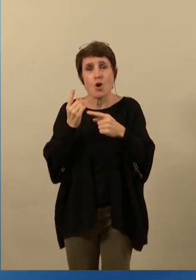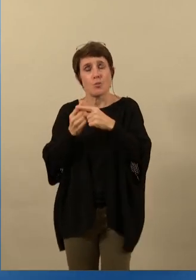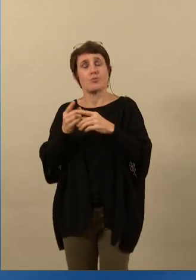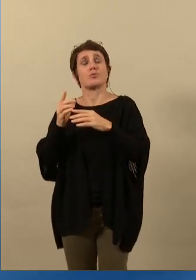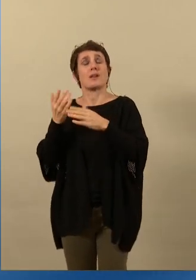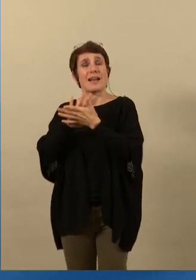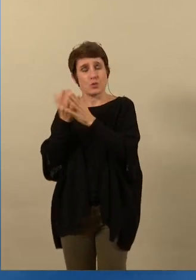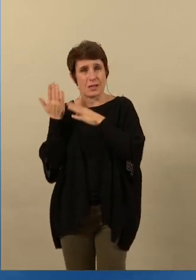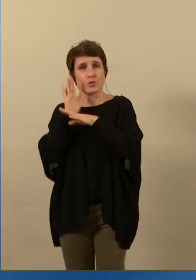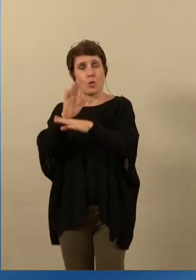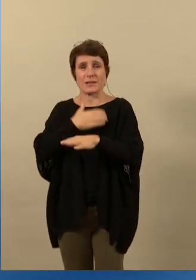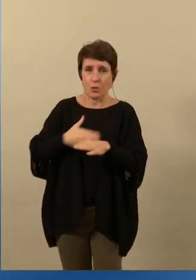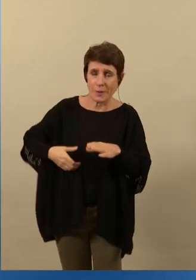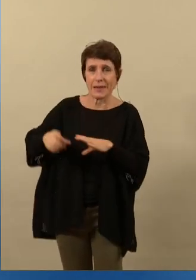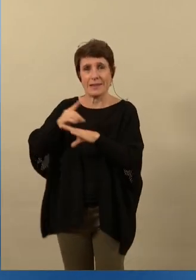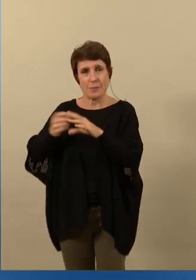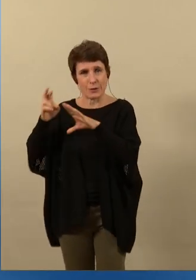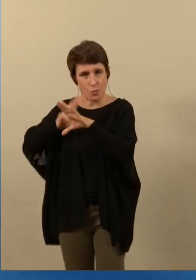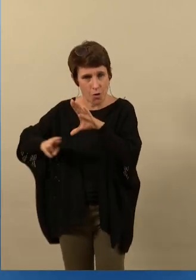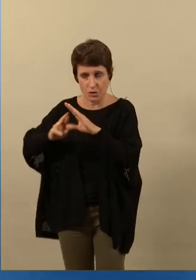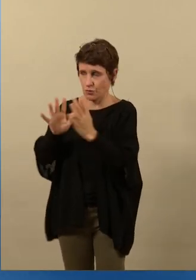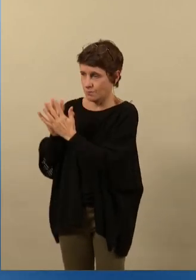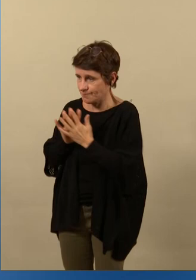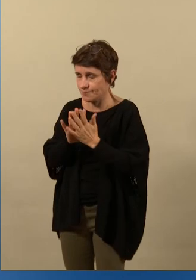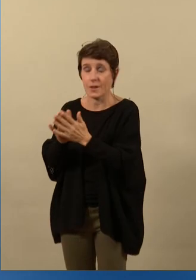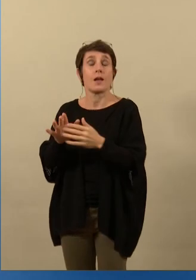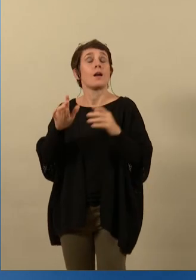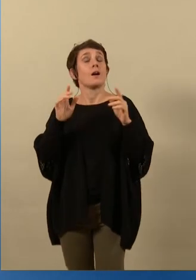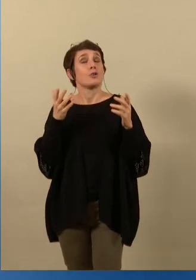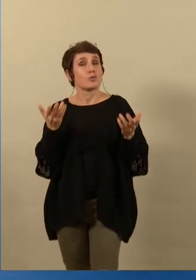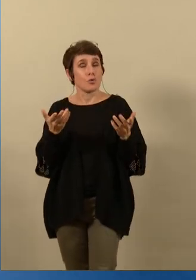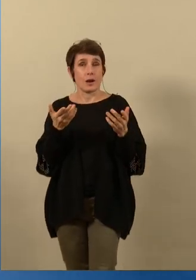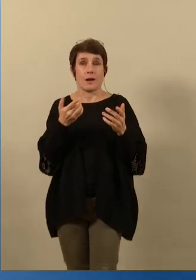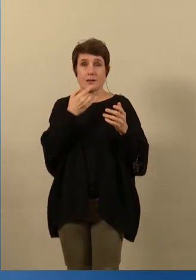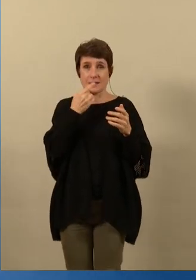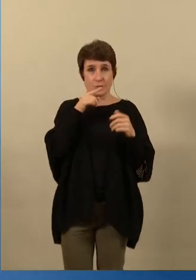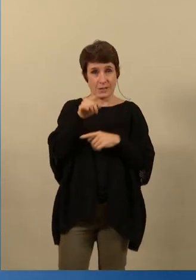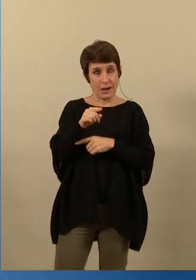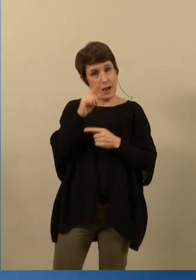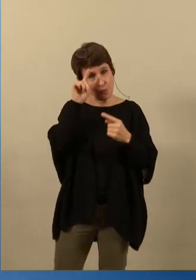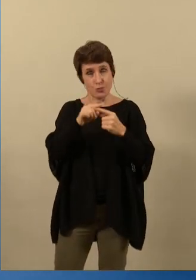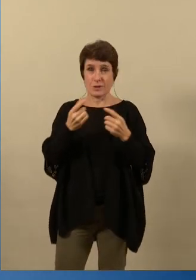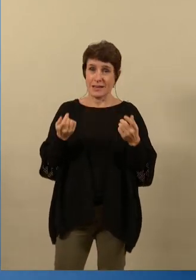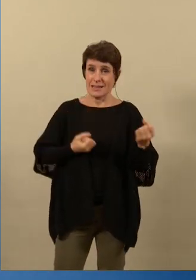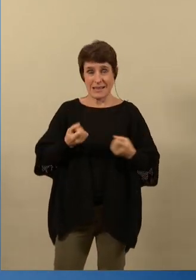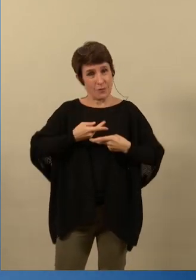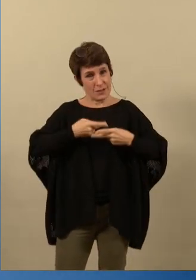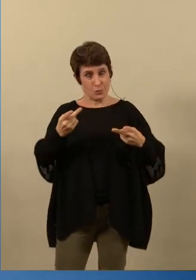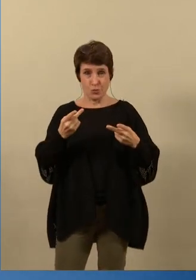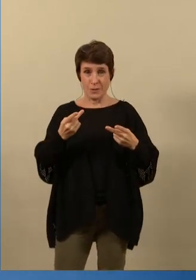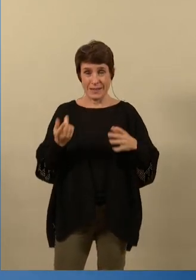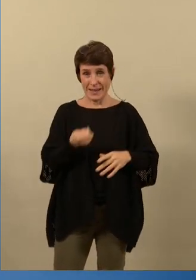territoriales le vœux s'intitule donc loi de finance 2024 pour un service public de l'éducation vraiment